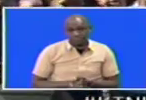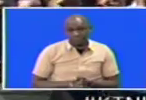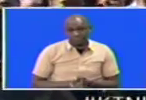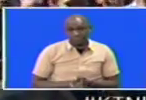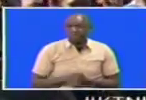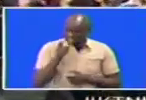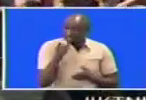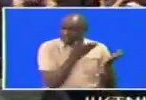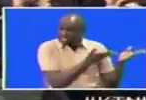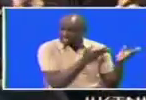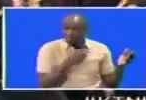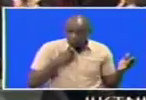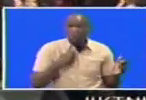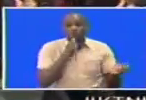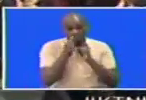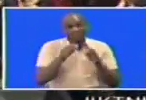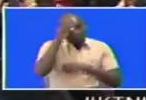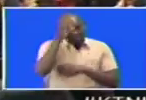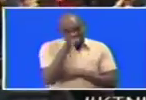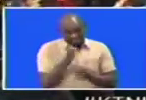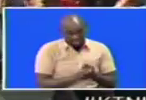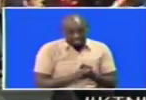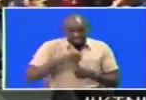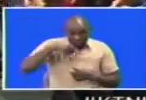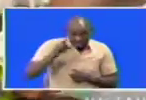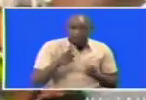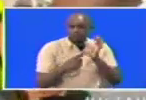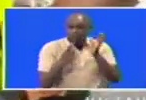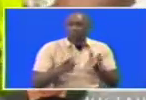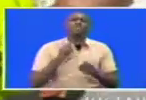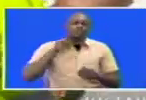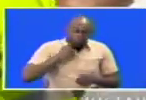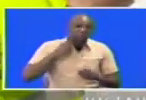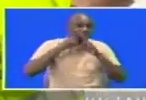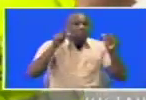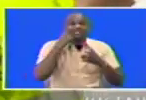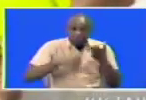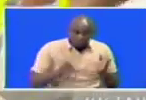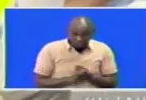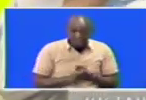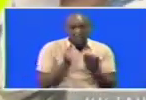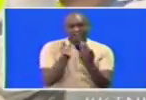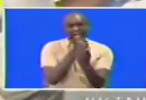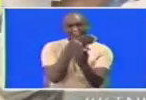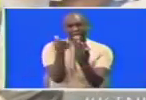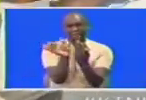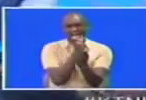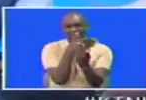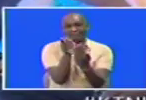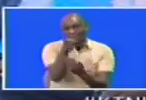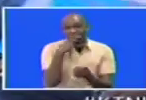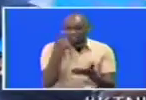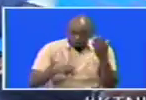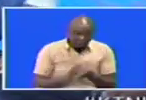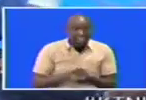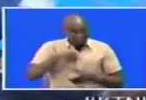Mwakwere ambaye anawania kiti cha ugavana akawa mwingi wa maneno matamu yaliyolenga kumtoa nyoka pangoni katika dhana kuwa